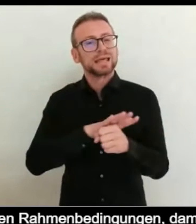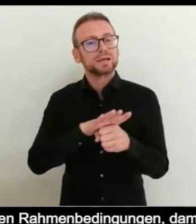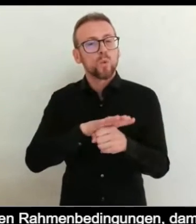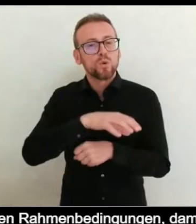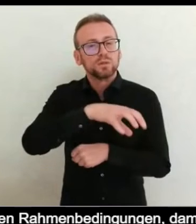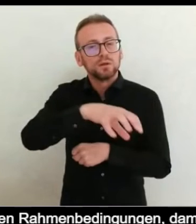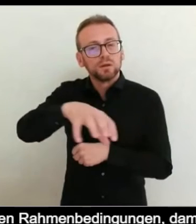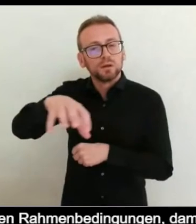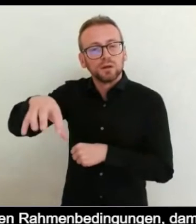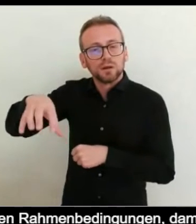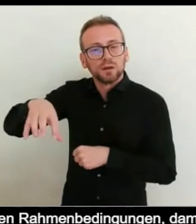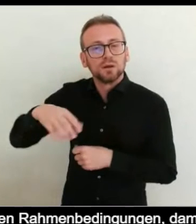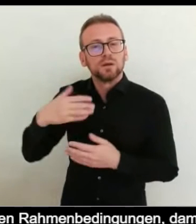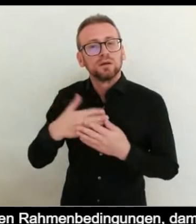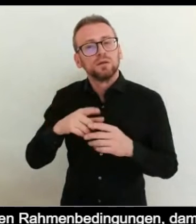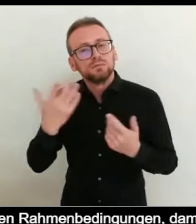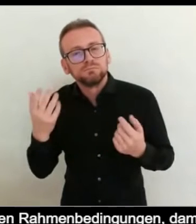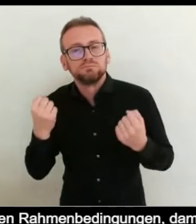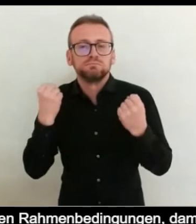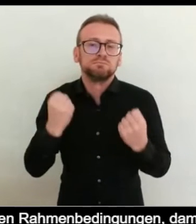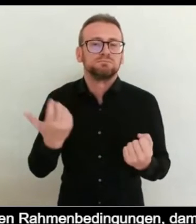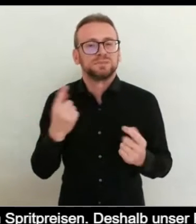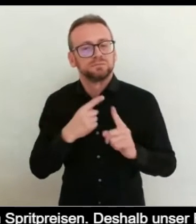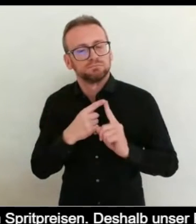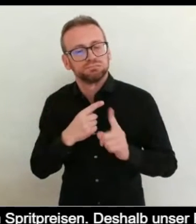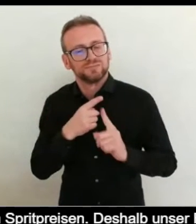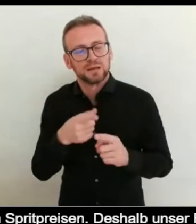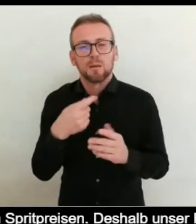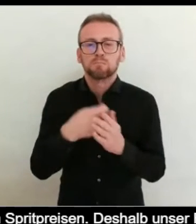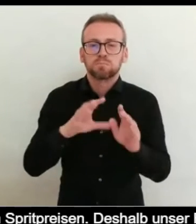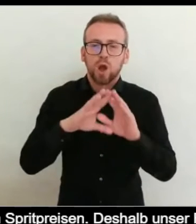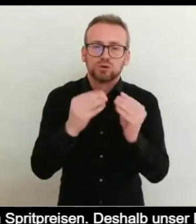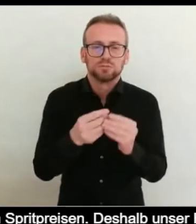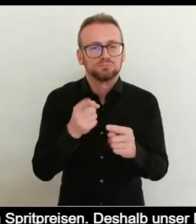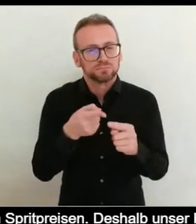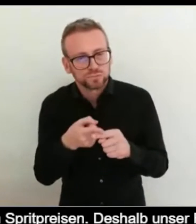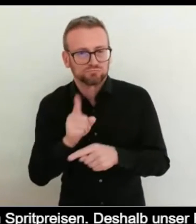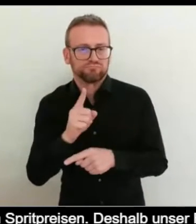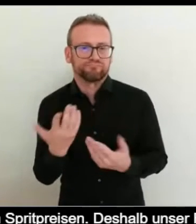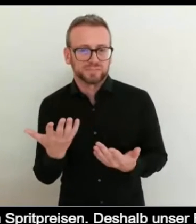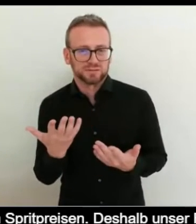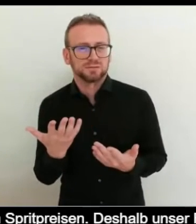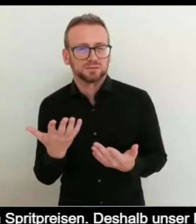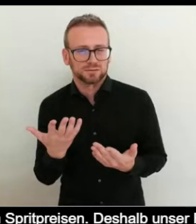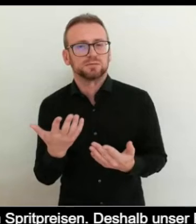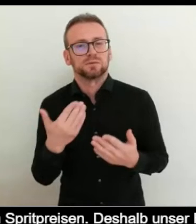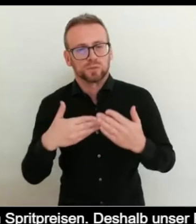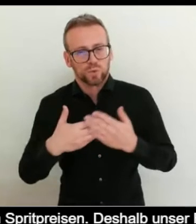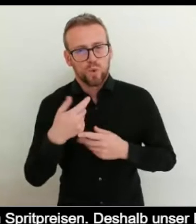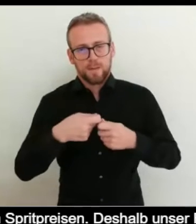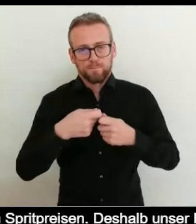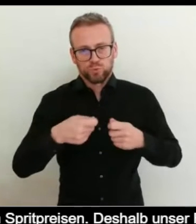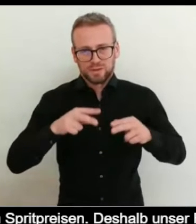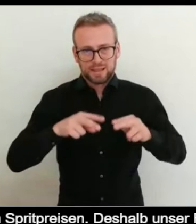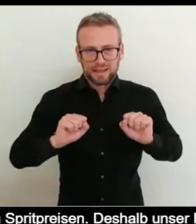Regionalverkehr und ÖPNV zu verdoppeln. Darum geht es am Ende, um die Versöhnung von Ökologie und Ökonomie.